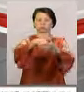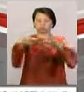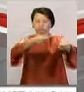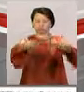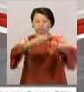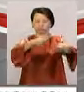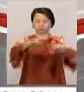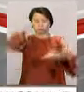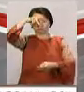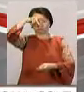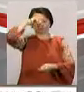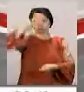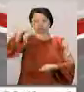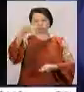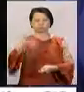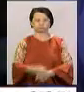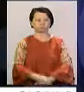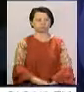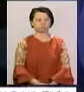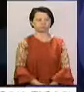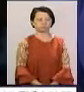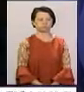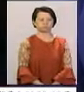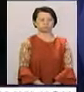pentadbiran Putrajaya.